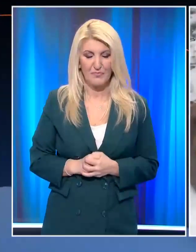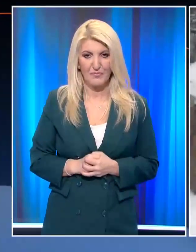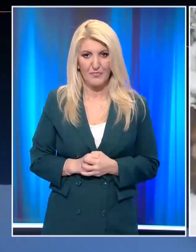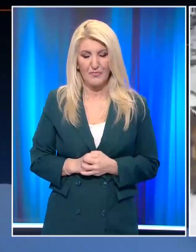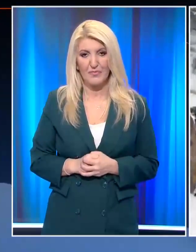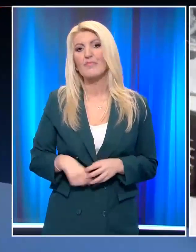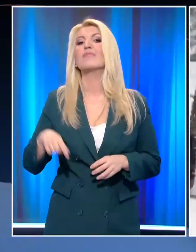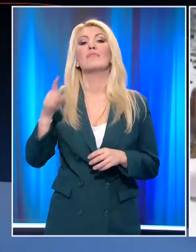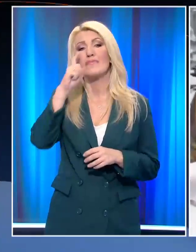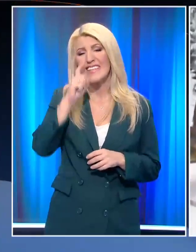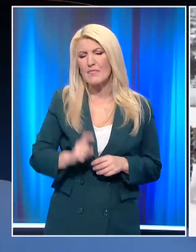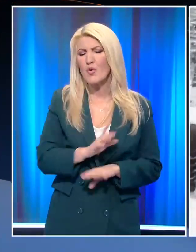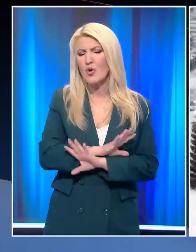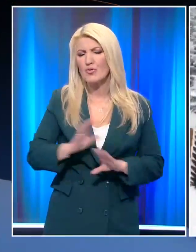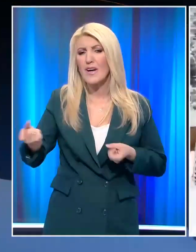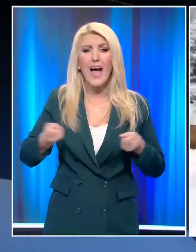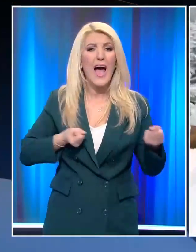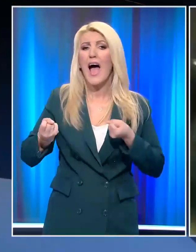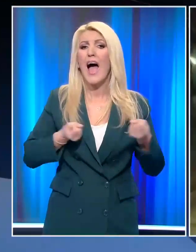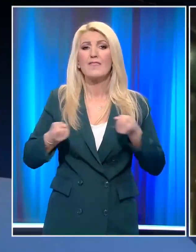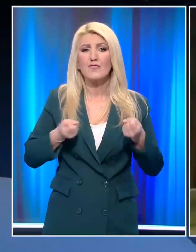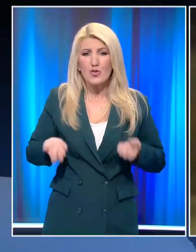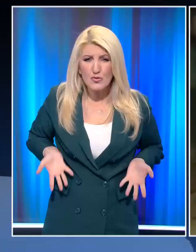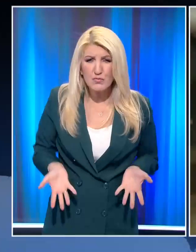Απαραίτητα τα μηχανήματα για να καθαρίσουν τους δρόμους στην ορεινή ναυπακτία.